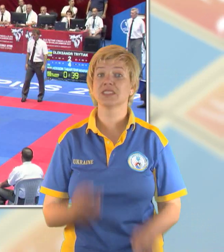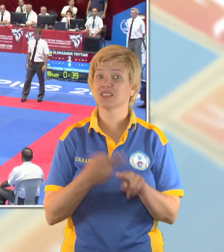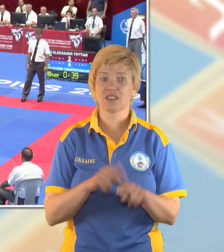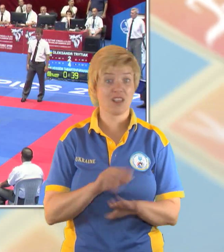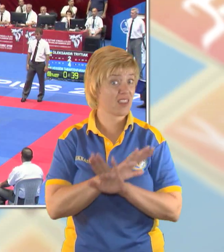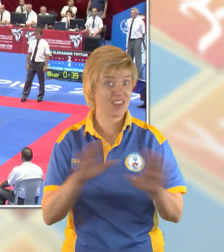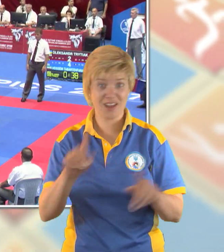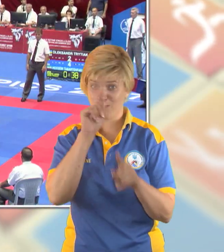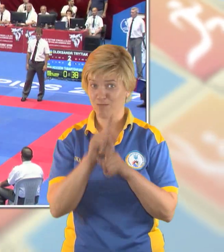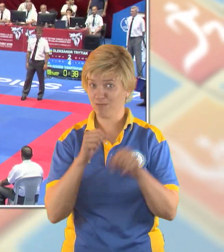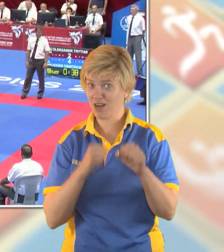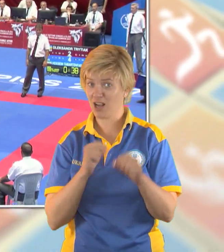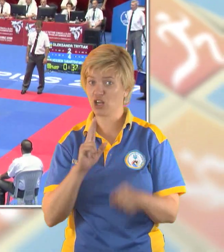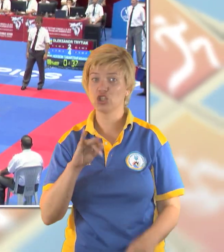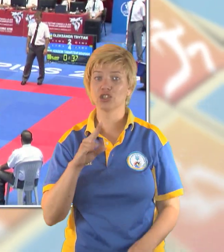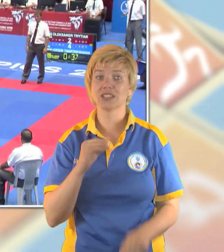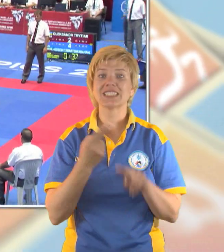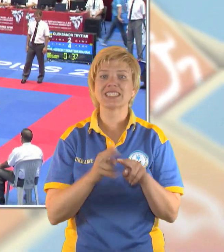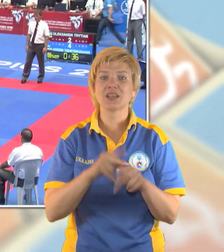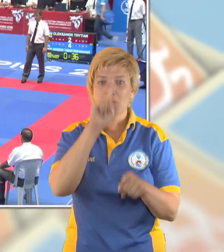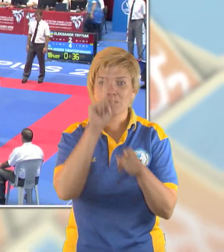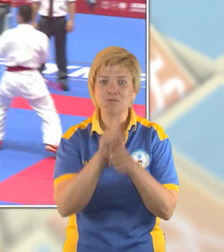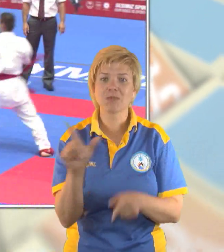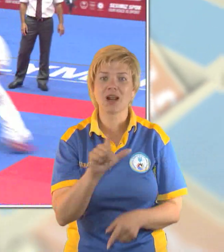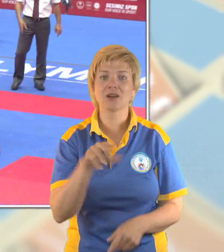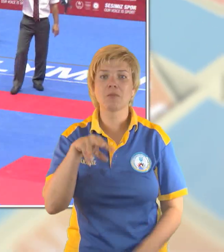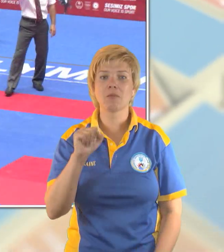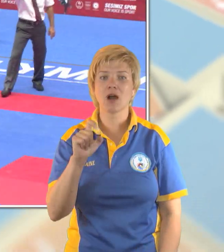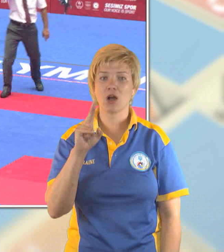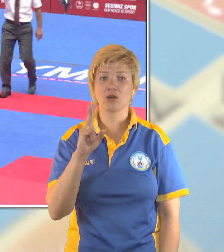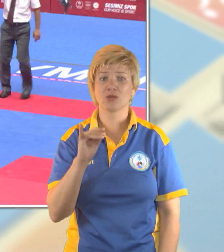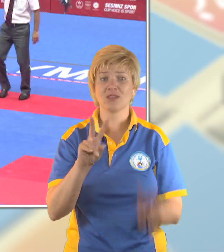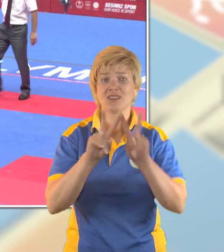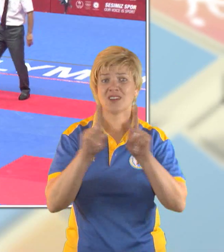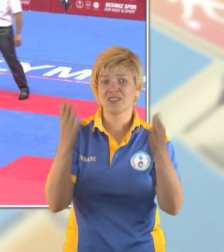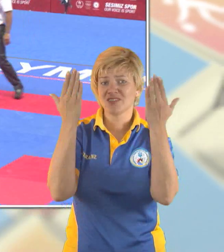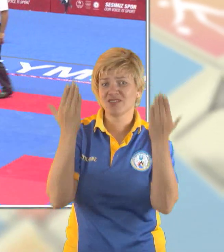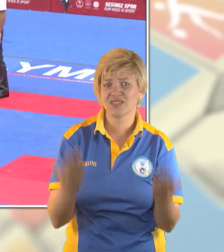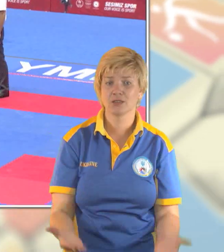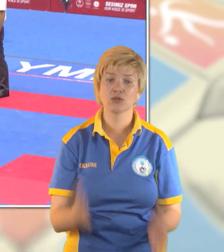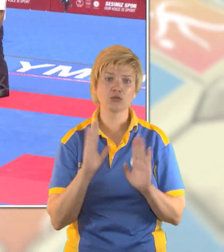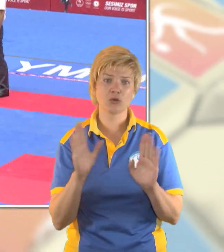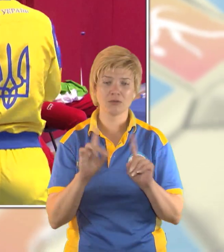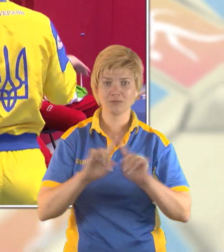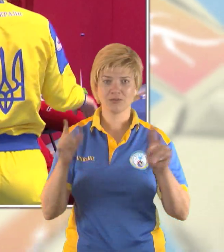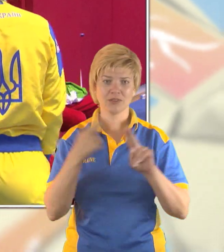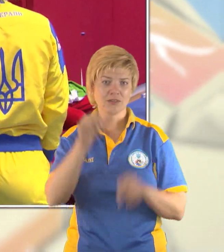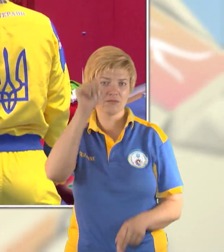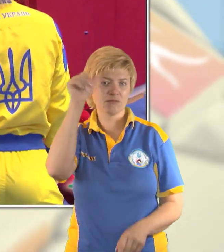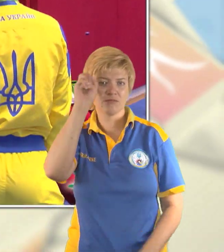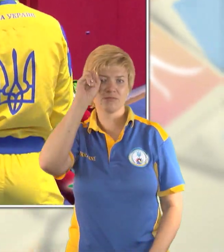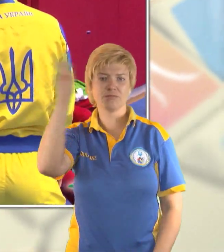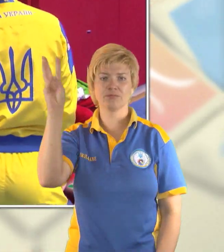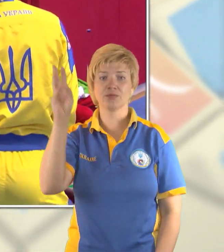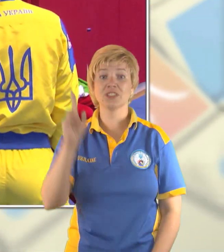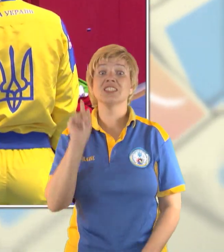Це не брати Клички, це брати Махно. Розпізнати їх можна хіба по бойовим пораненням, адже навіть медалі в